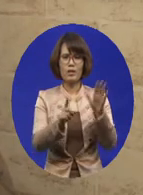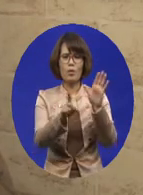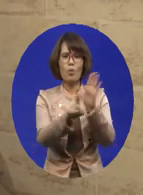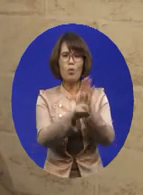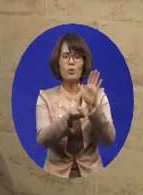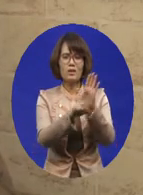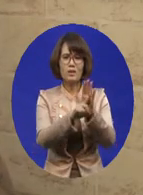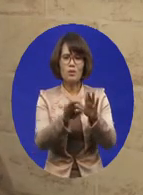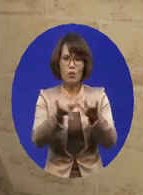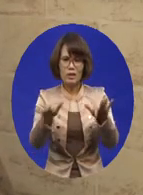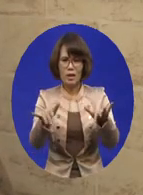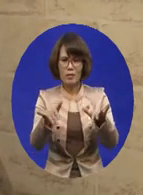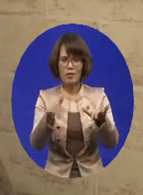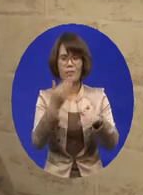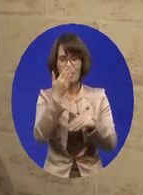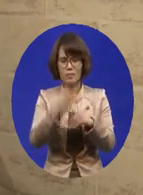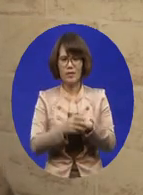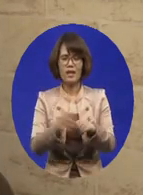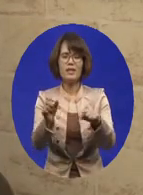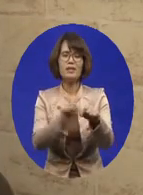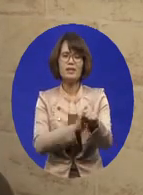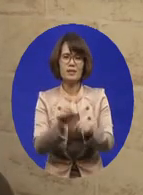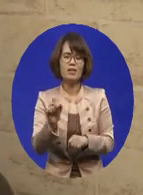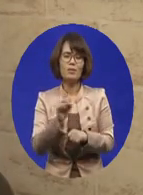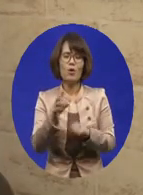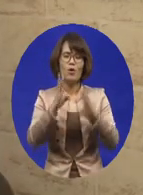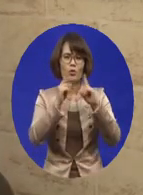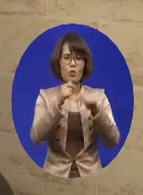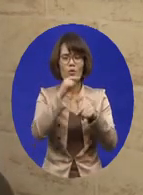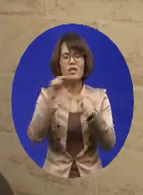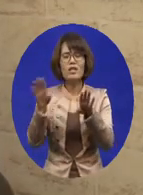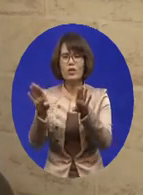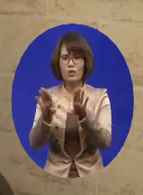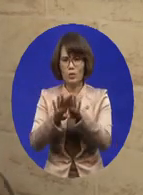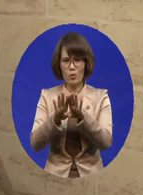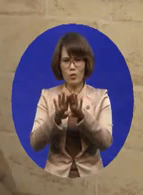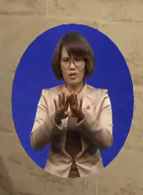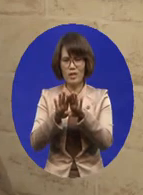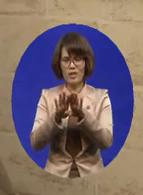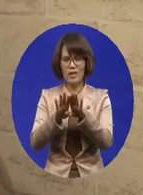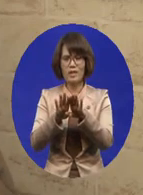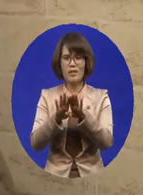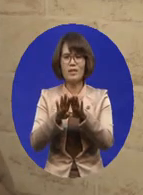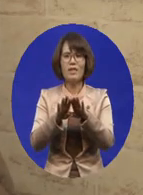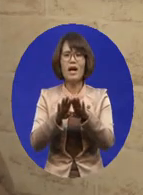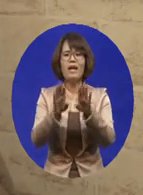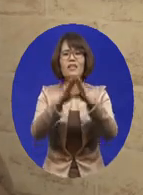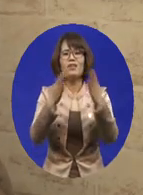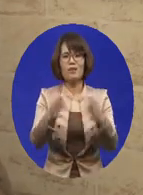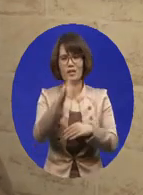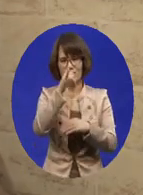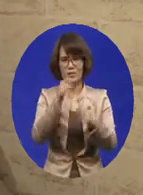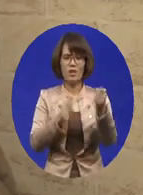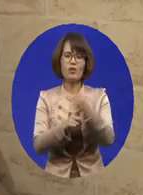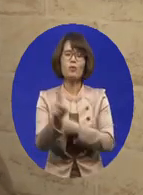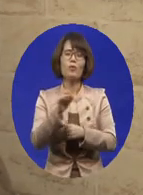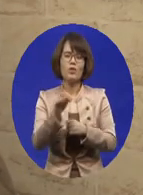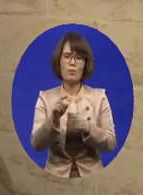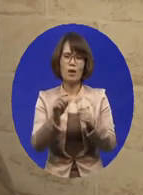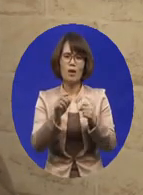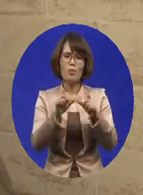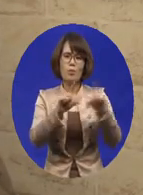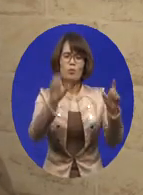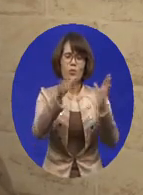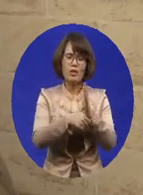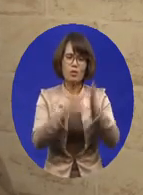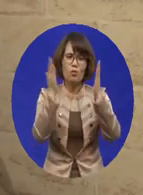공지만 하면 되게 돼 있습니다. 특히 이제 토요일 날 일요일 같은 경우도 풀로 저희가 오픈하고 있습니다. 왜냐하면 평일에는